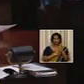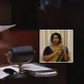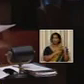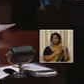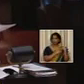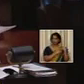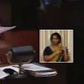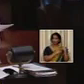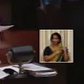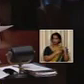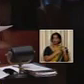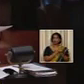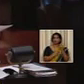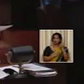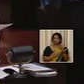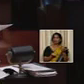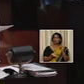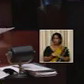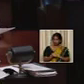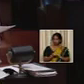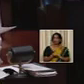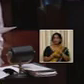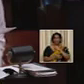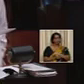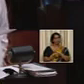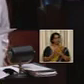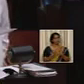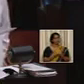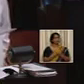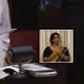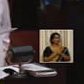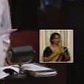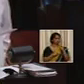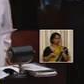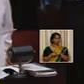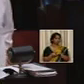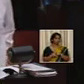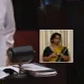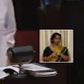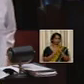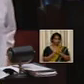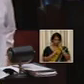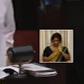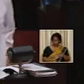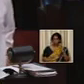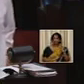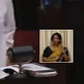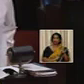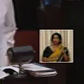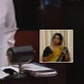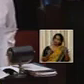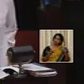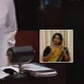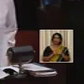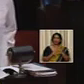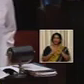භාරකාරීත්වය ලබා දීලා නැවතත් වතාවක් ලාභ ලබන ආයතනයක් විදිහට පවත්වාගෙන යන්නට කටයුතු කරනවද? එසේ